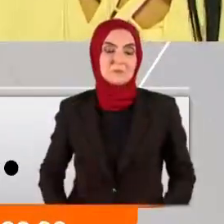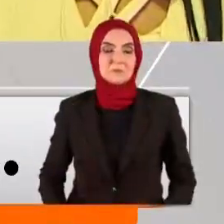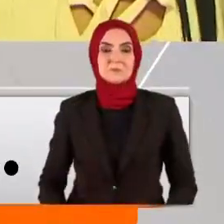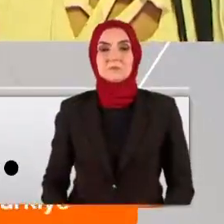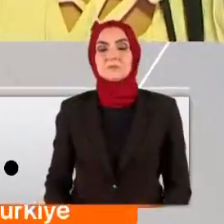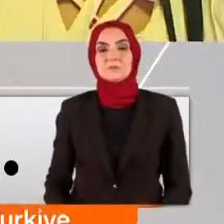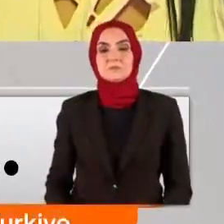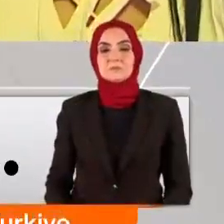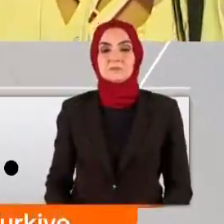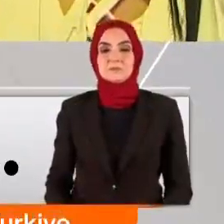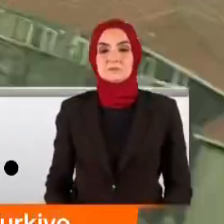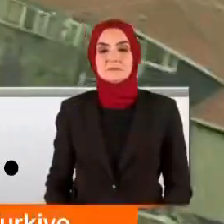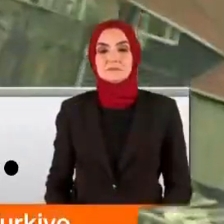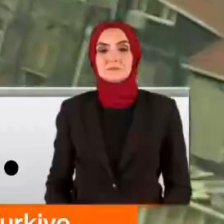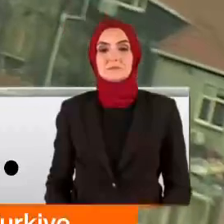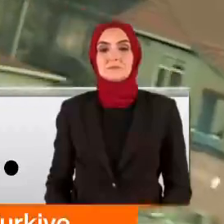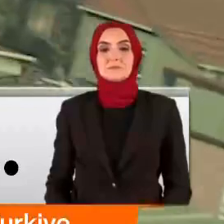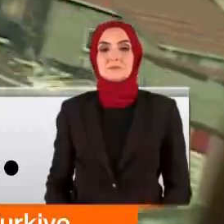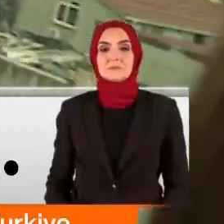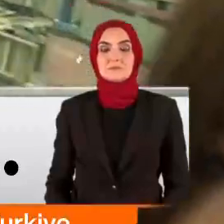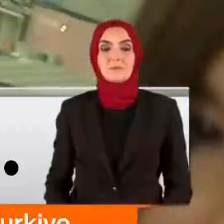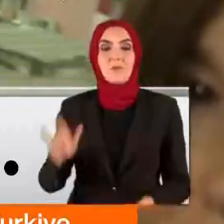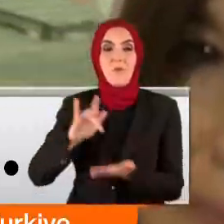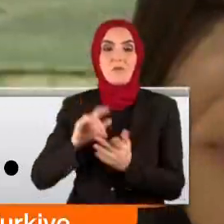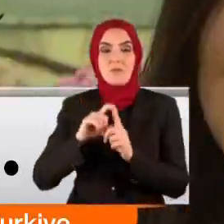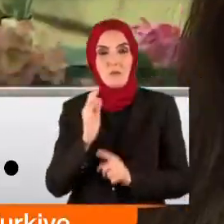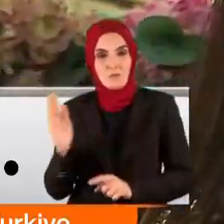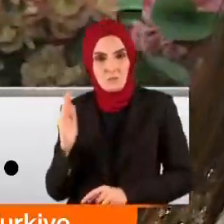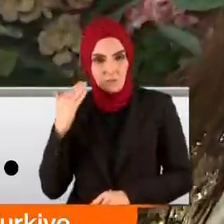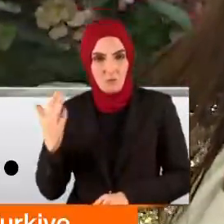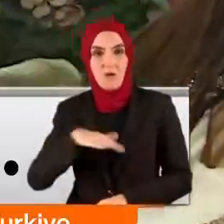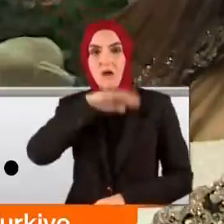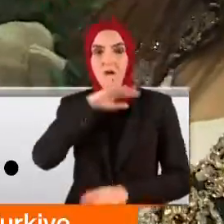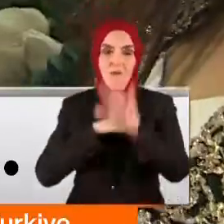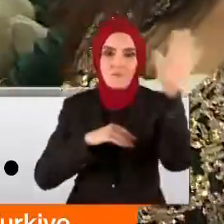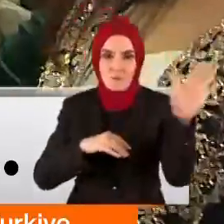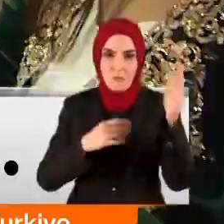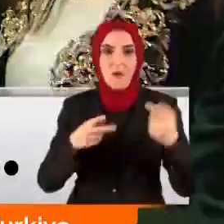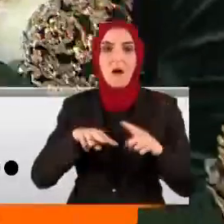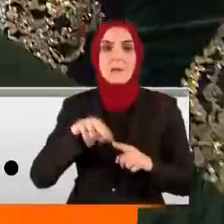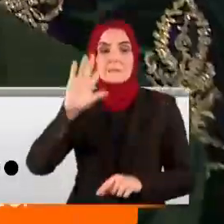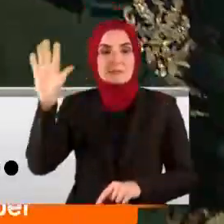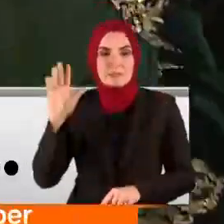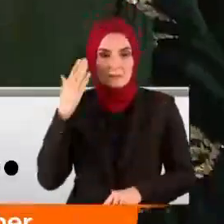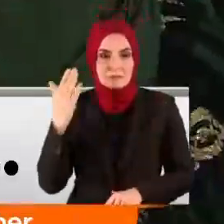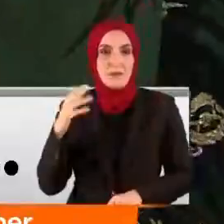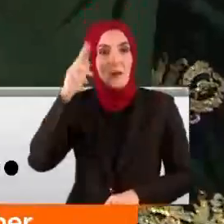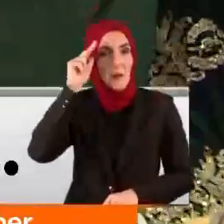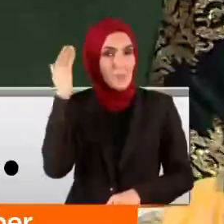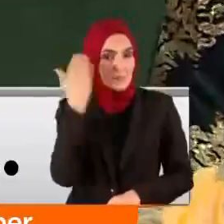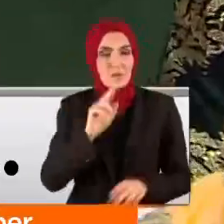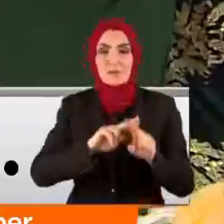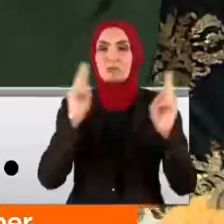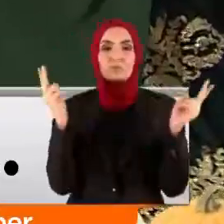picture. For one picture. Orta Doğulu, Avrupalı, Asyalı, hatta Amerikalı, dünyanın dört bir tarafından